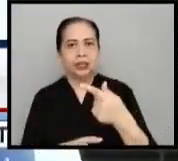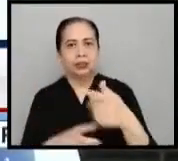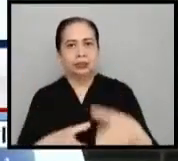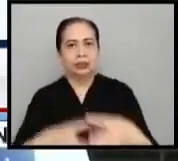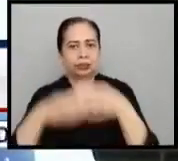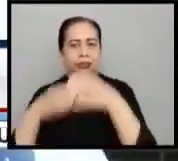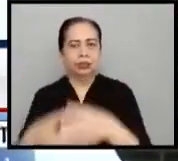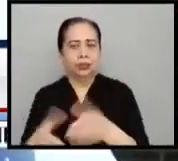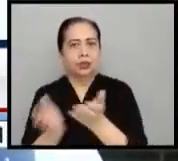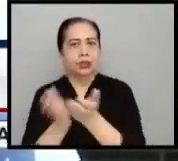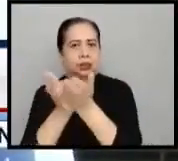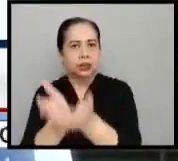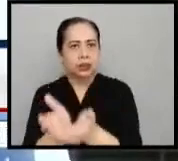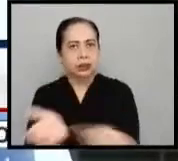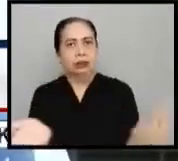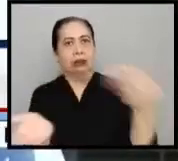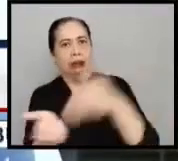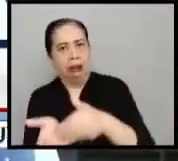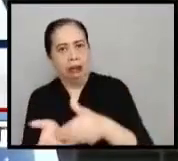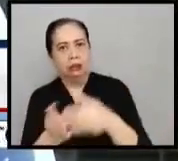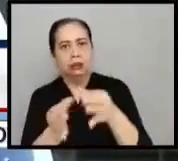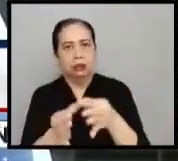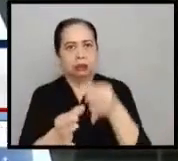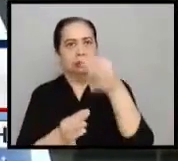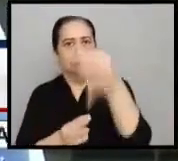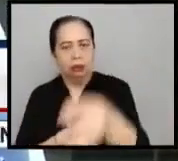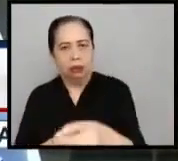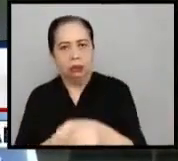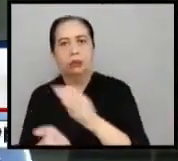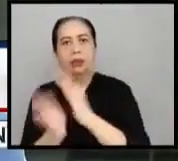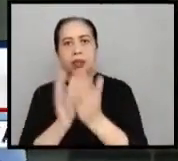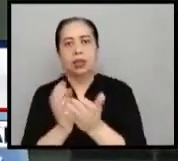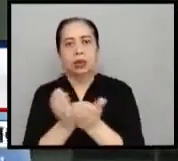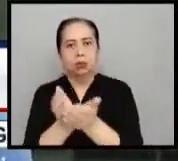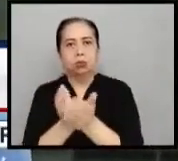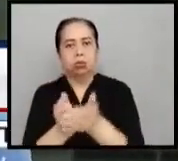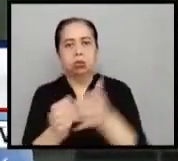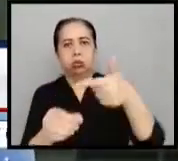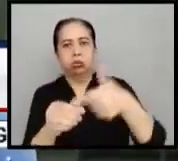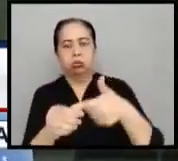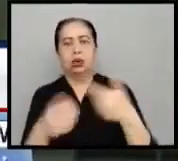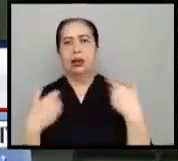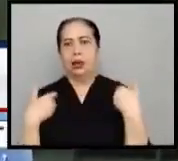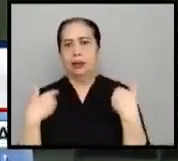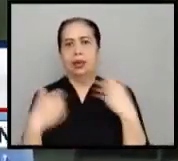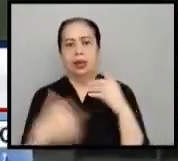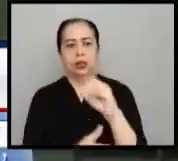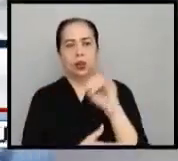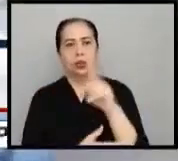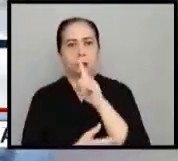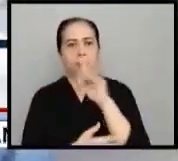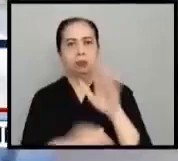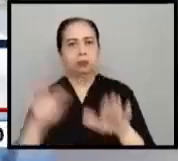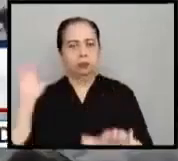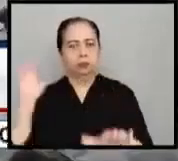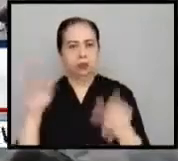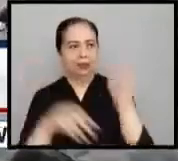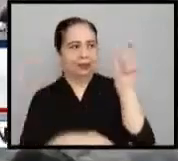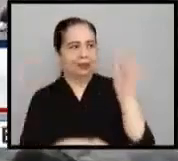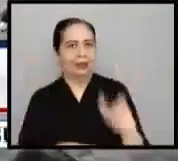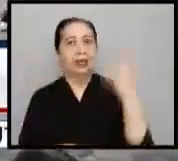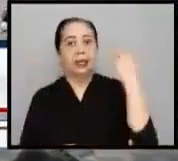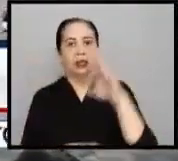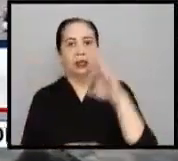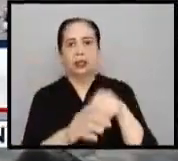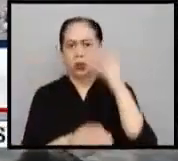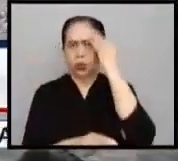naman, pinahaba para maging tanker. Hawak na ng DOJ ang sinumpaang salaysay ng isang individual na umano'y nakakaalam